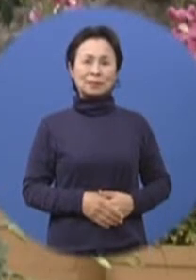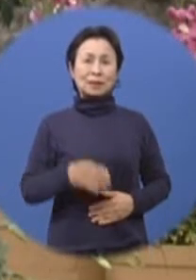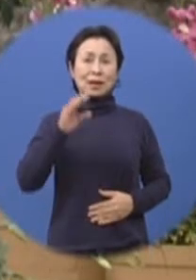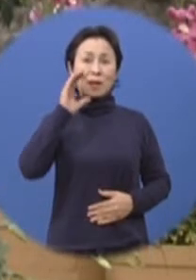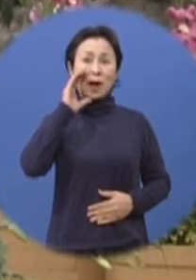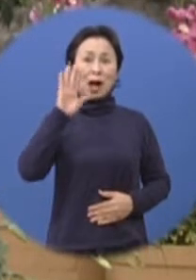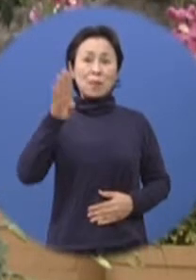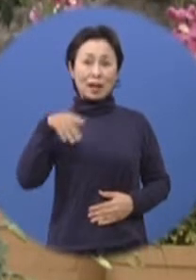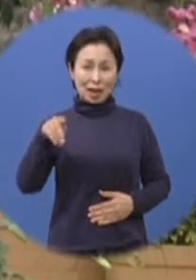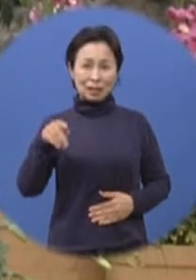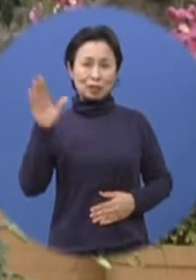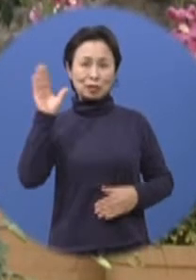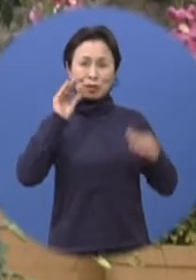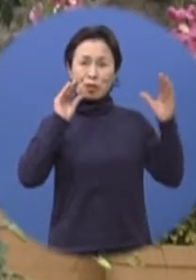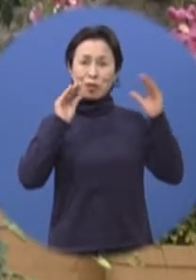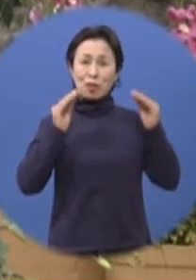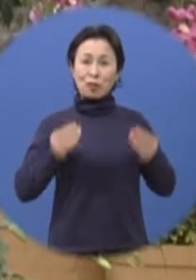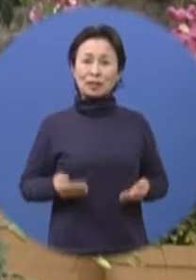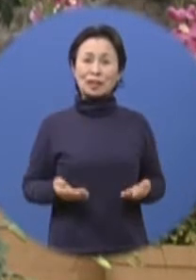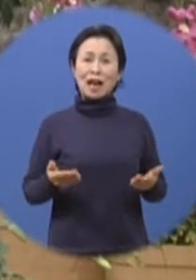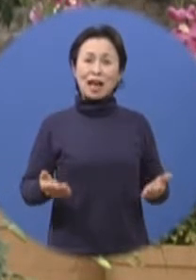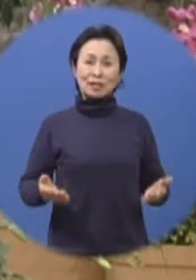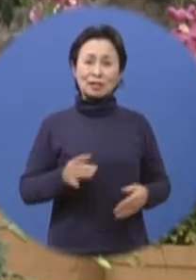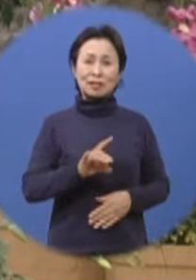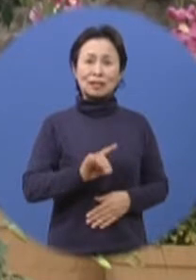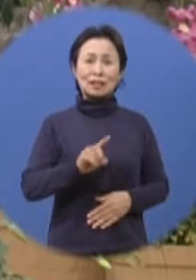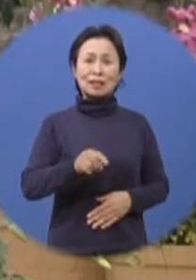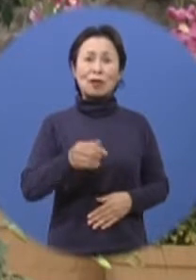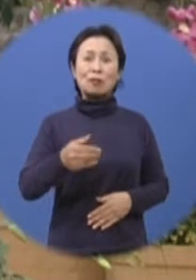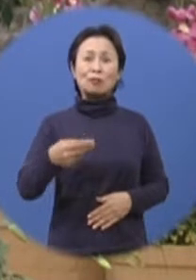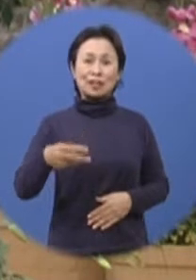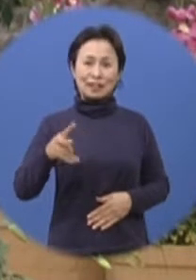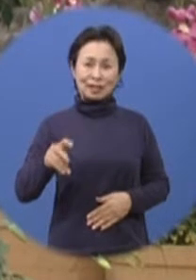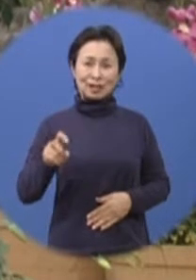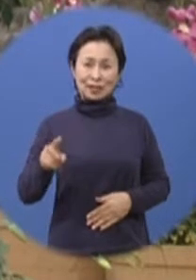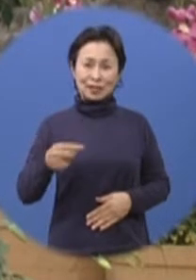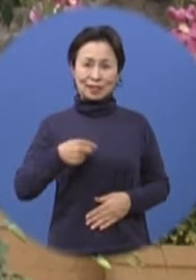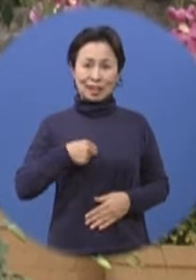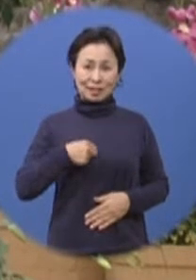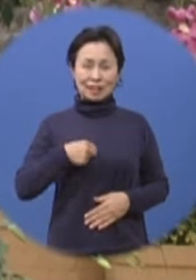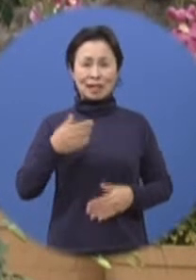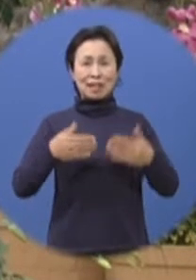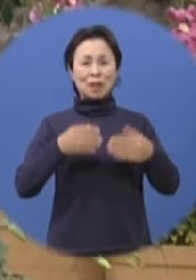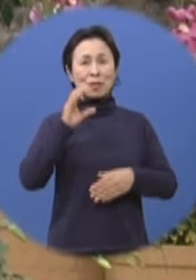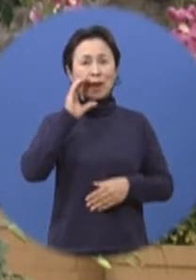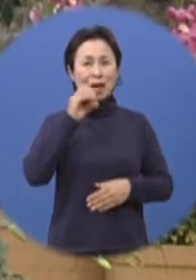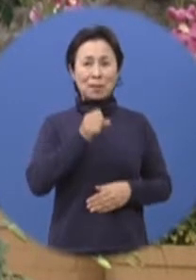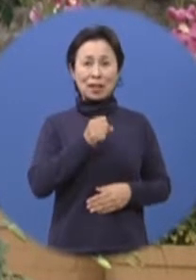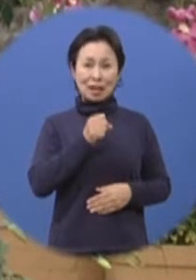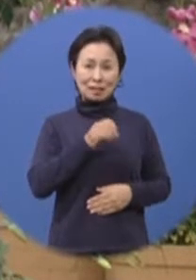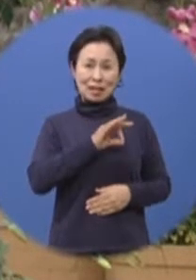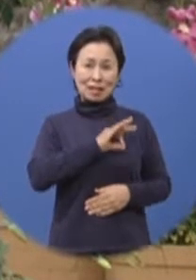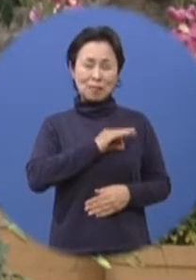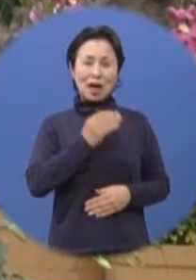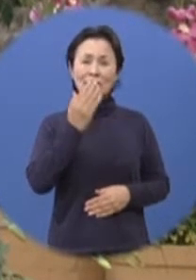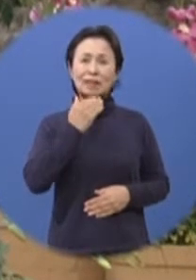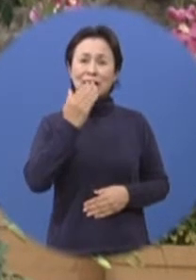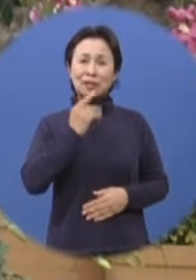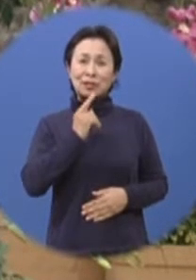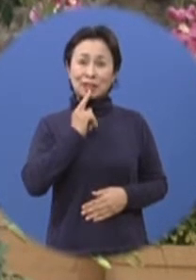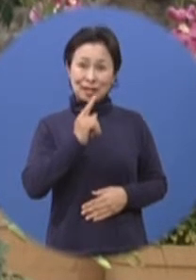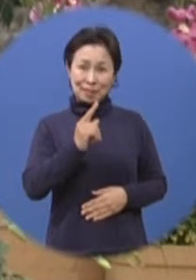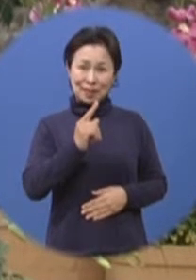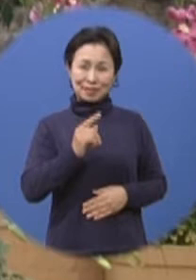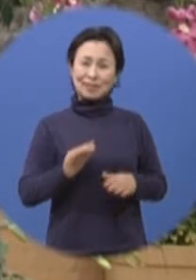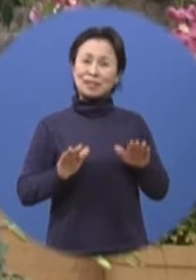和歌山県の情報をお伝えする機能国21テレビ和歌山アナウンサーの佐藤瑞穂ですさて今日はミ